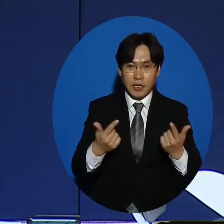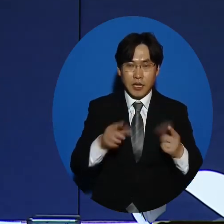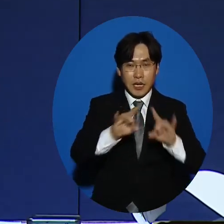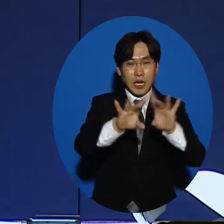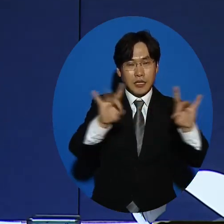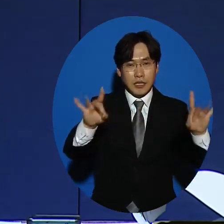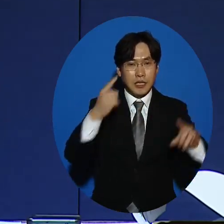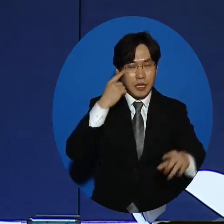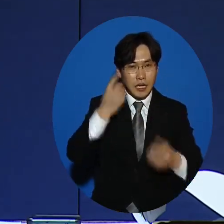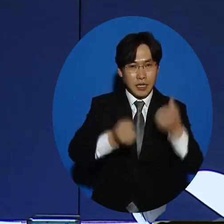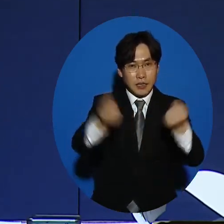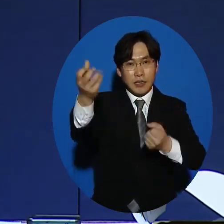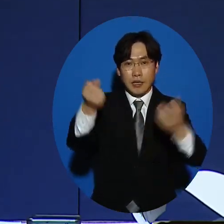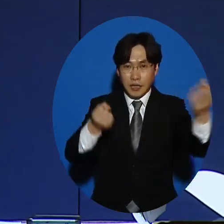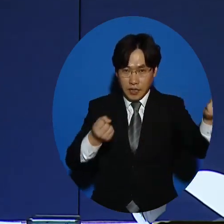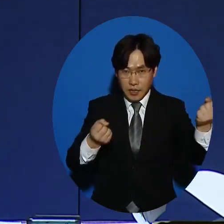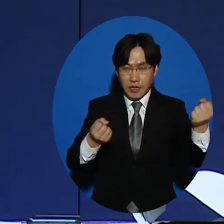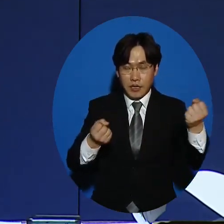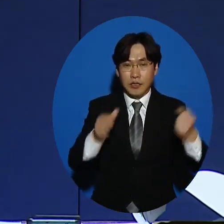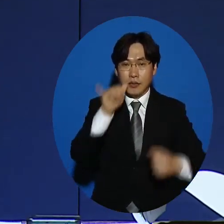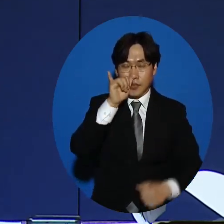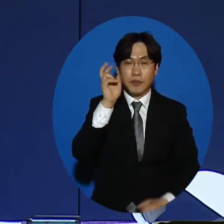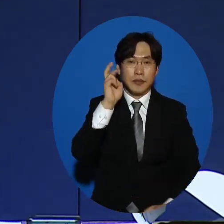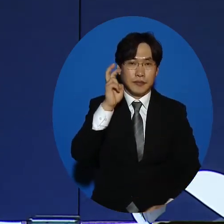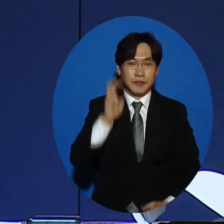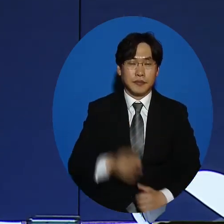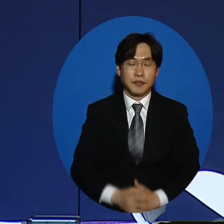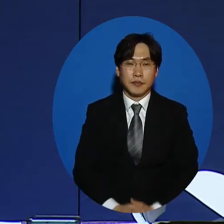각자의 개인의 의견일 것 같아요.